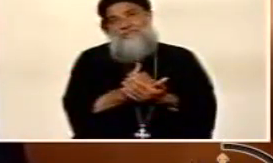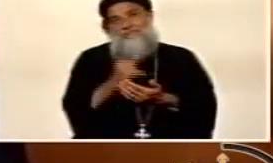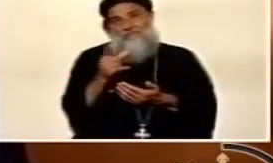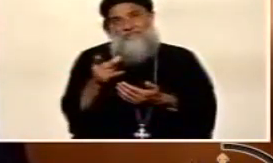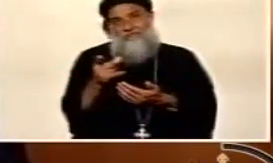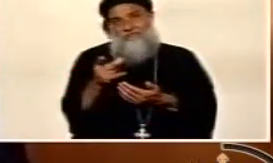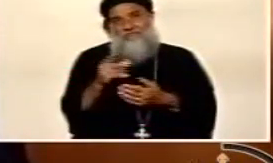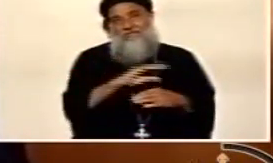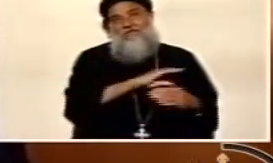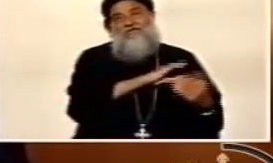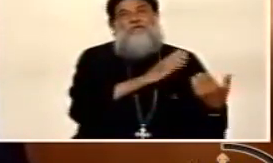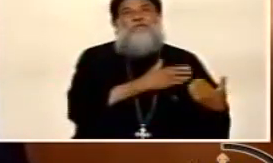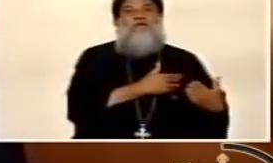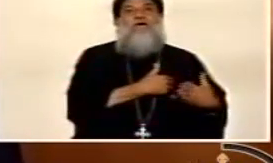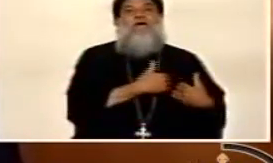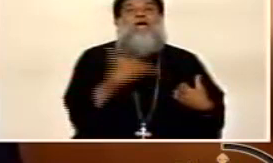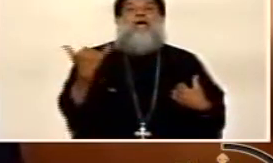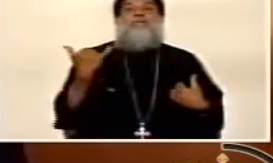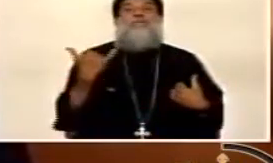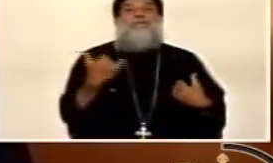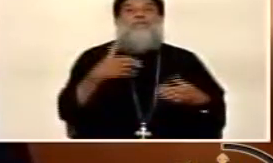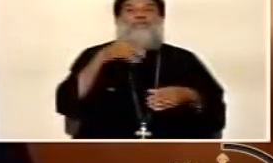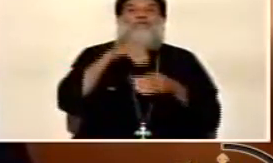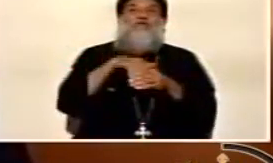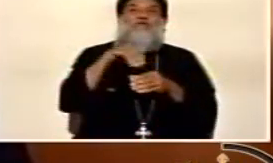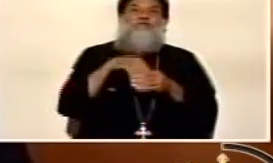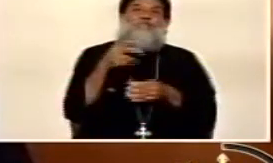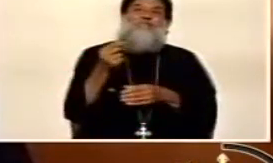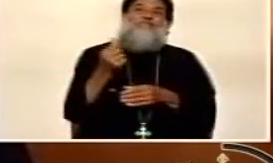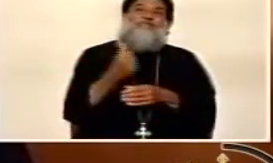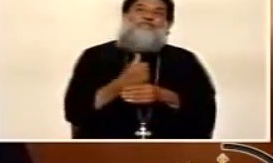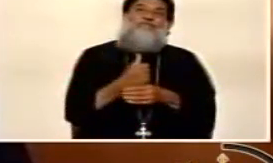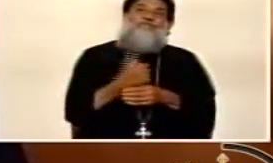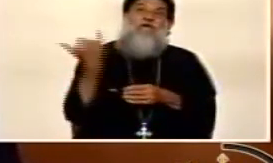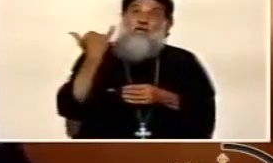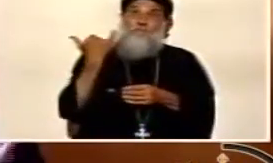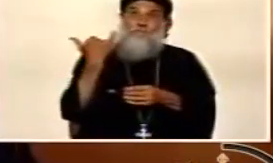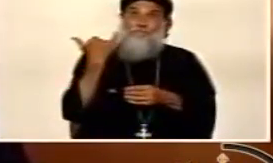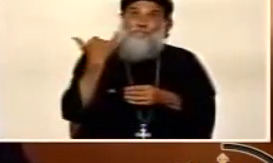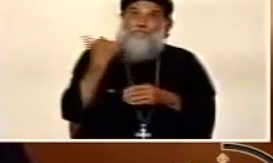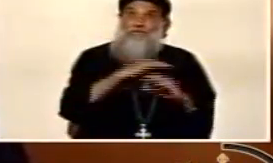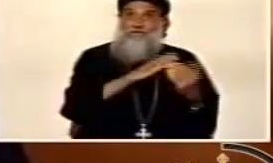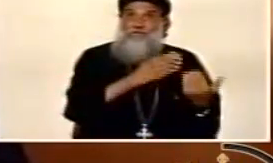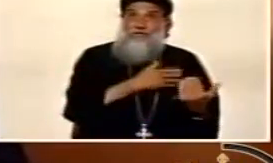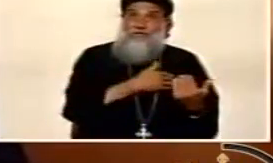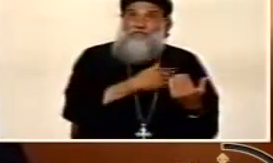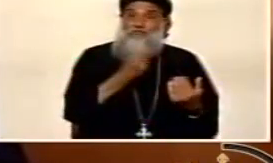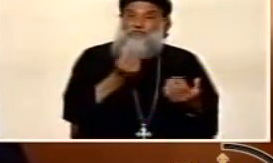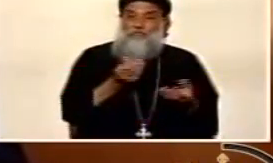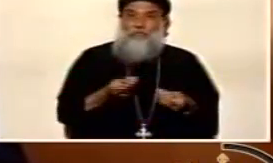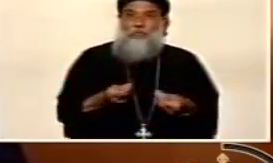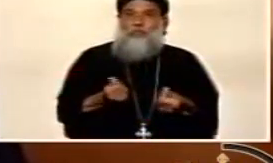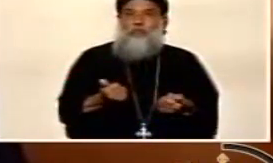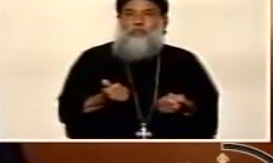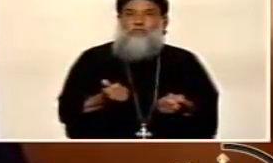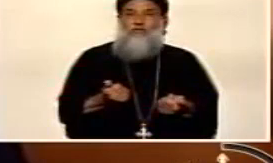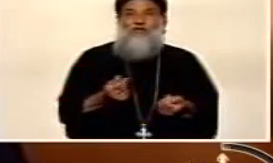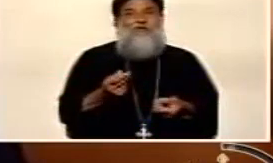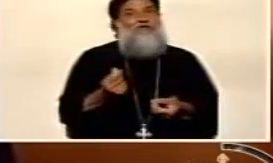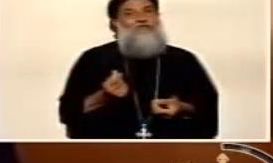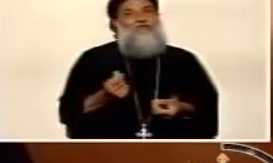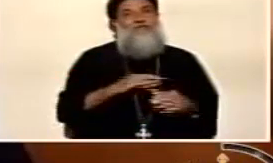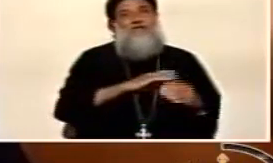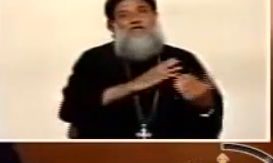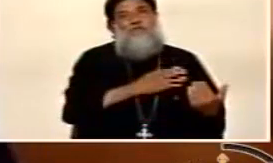رصيدك في الإيمان أهم من رصيدك في المال. رصيد المال ينفذ، لكن رصيد